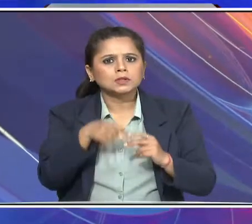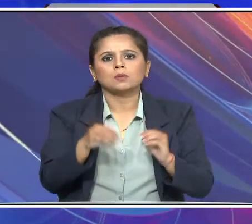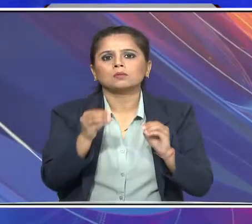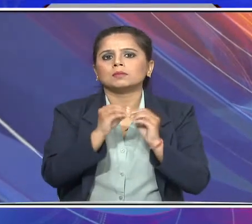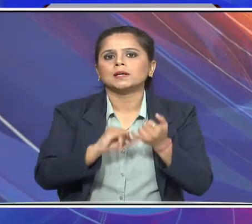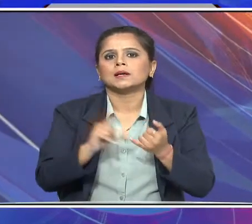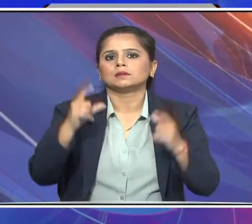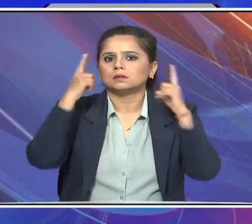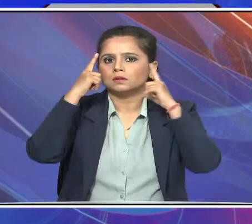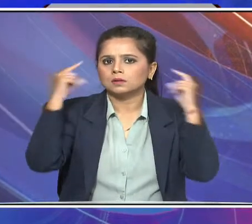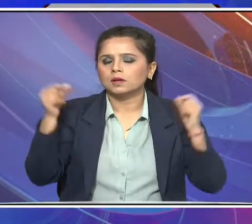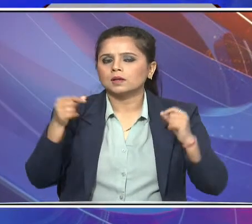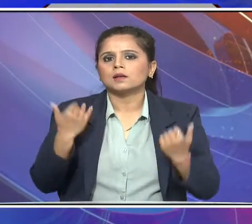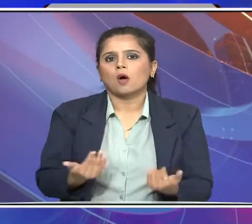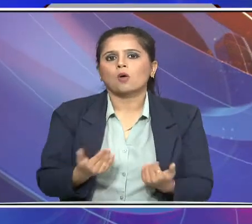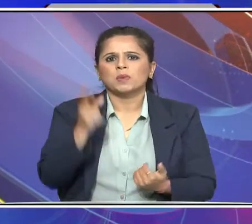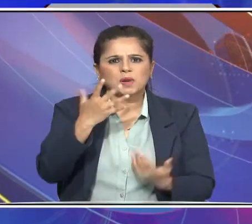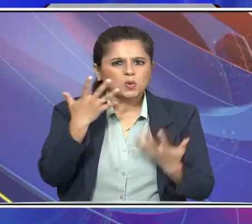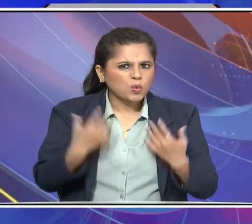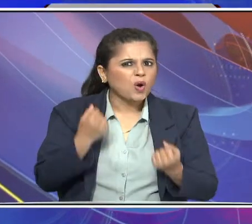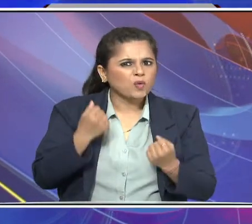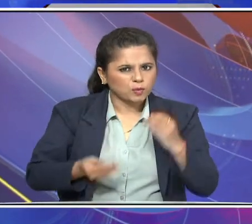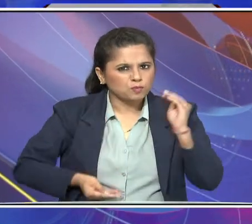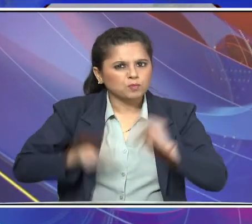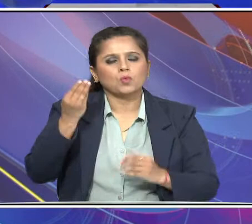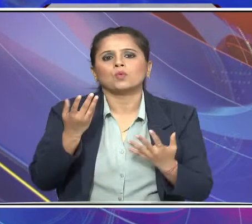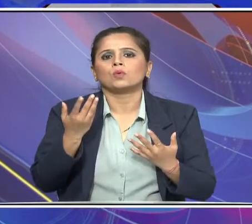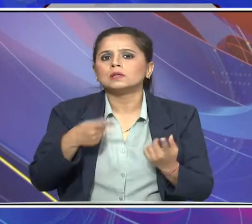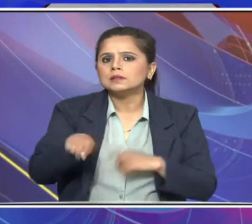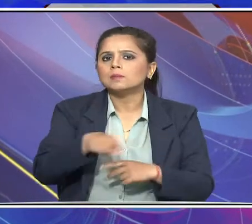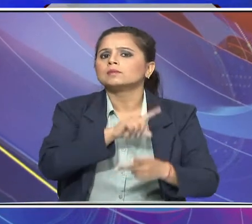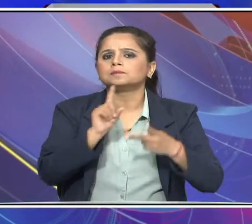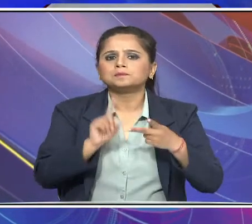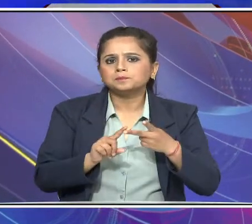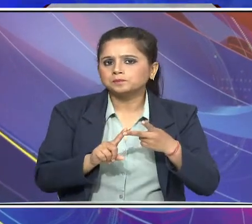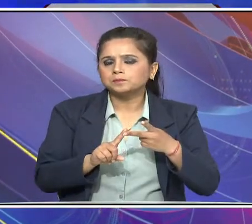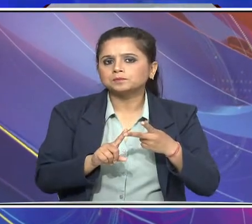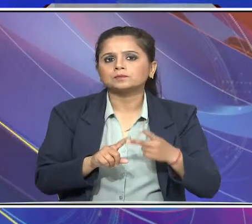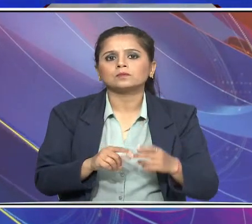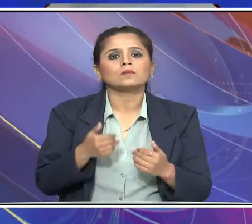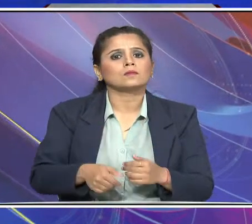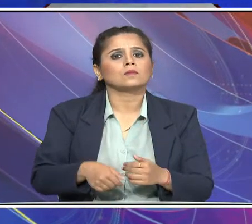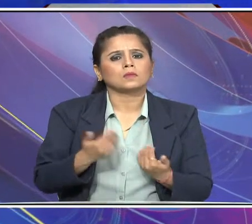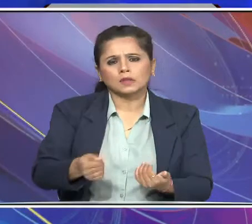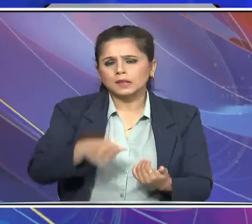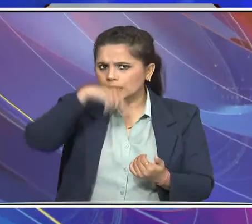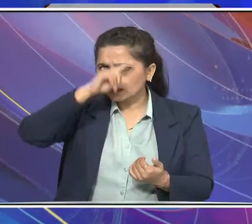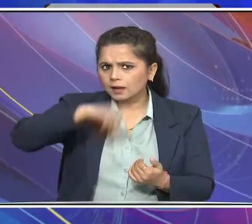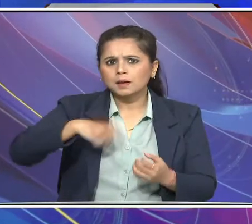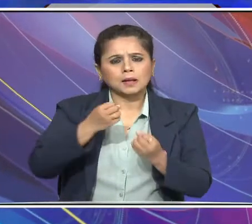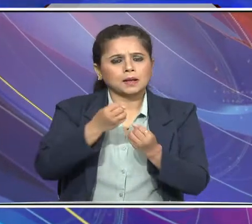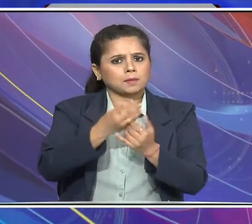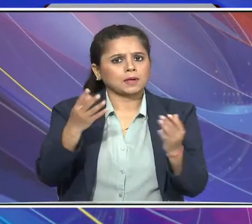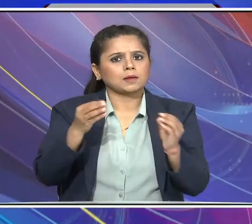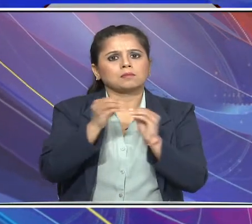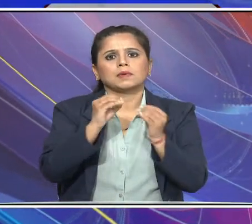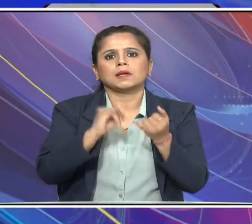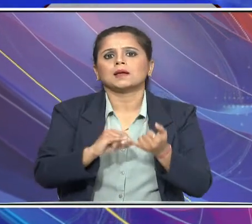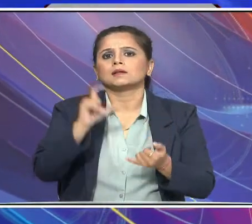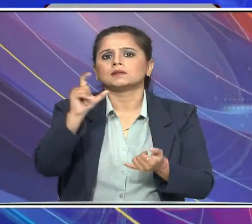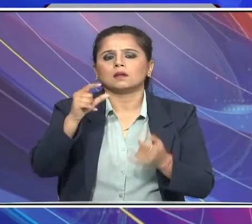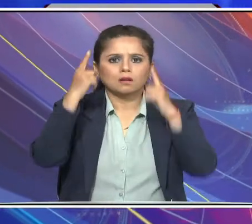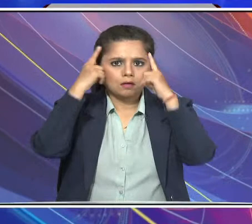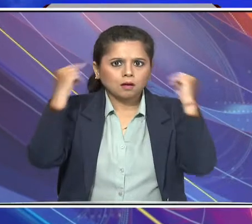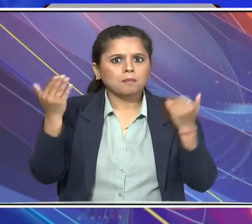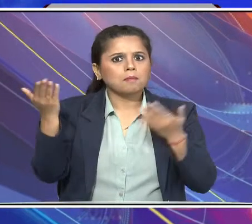नर्सिंग की बहुत बड़ी डिमांड होती है और दूसरा दुनिया में भी बीएससी नर्सिंग की बहुत बड़ी डिमांड